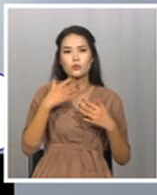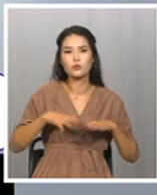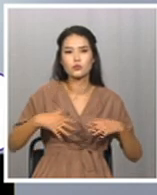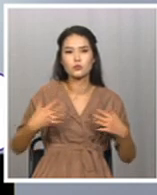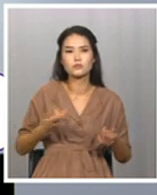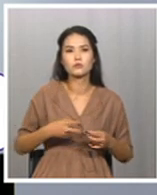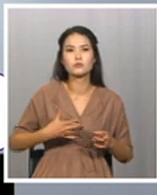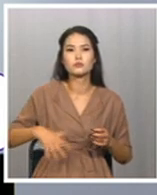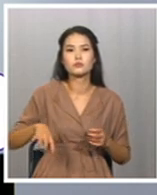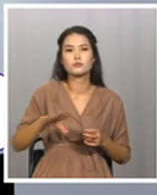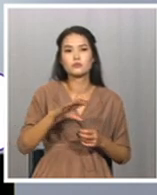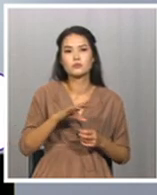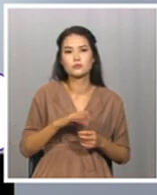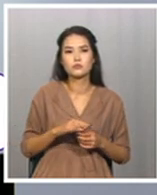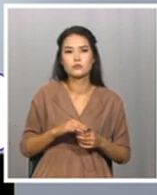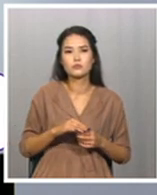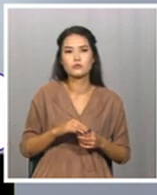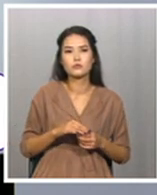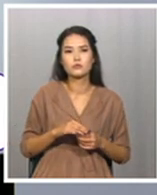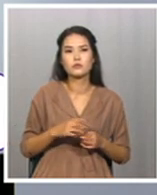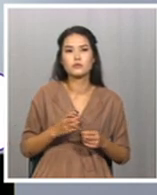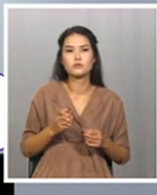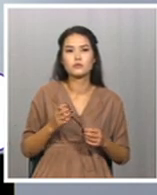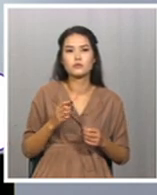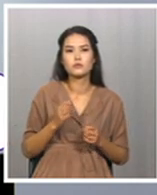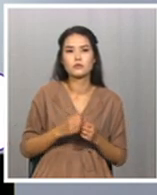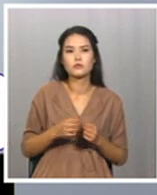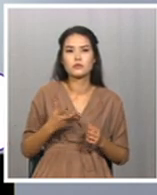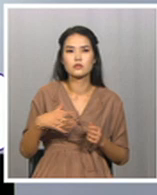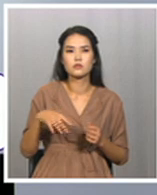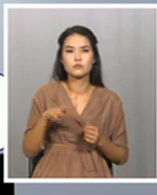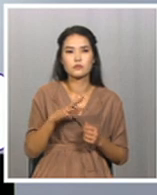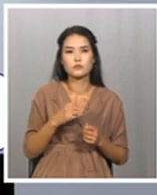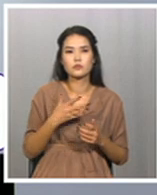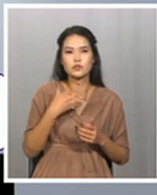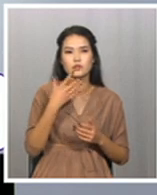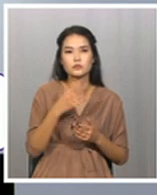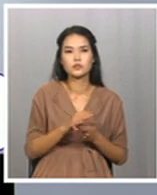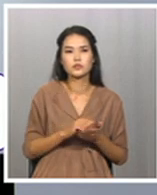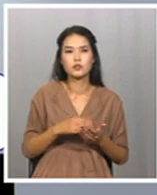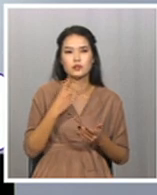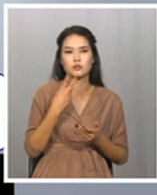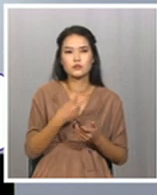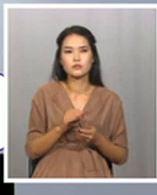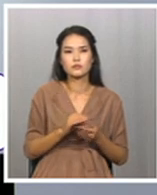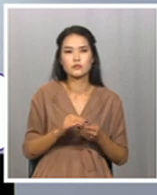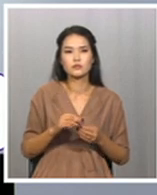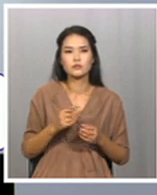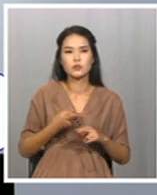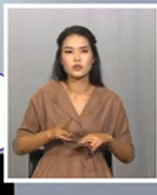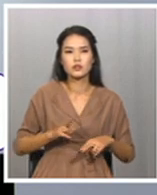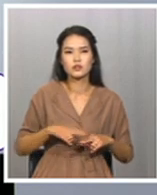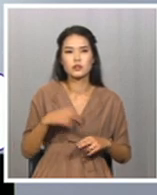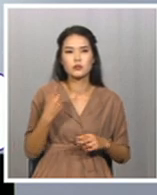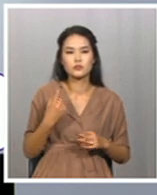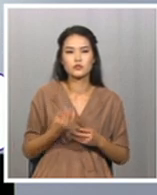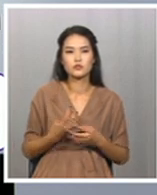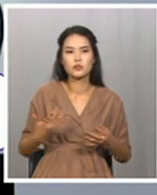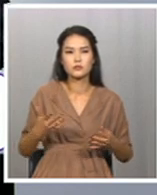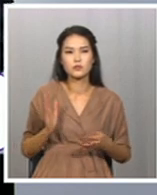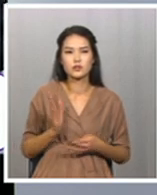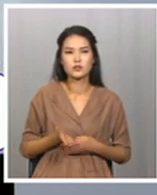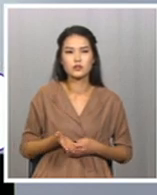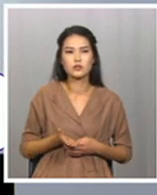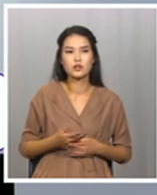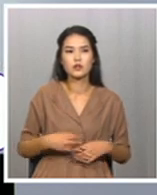бәрін ескеріп, барлық қорытынды нәтиже шығарып, мемлекеттерді бір-бірімен салыстыру ол біршама күрделі мәселе болып